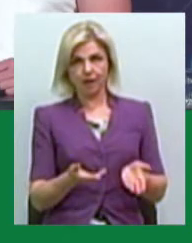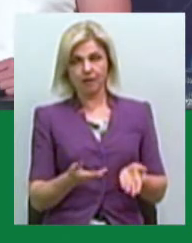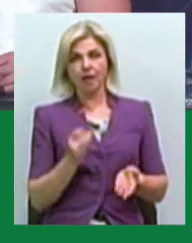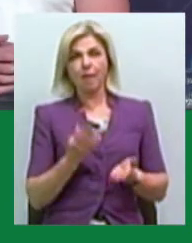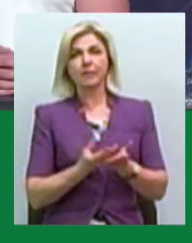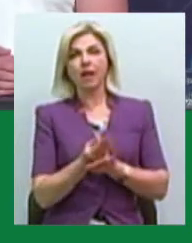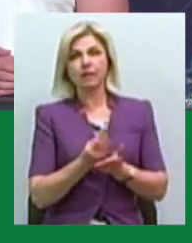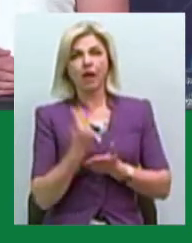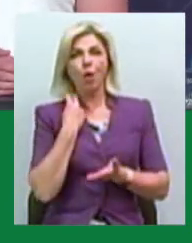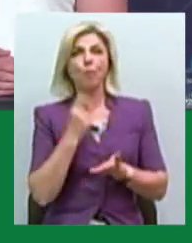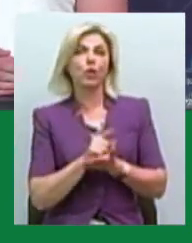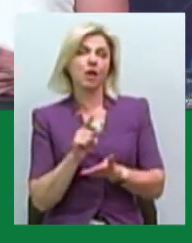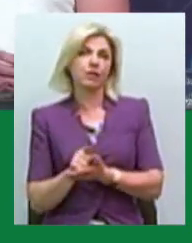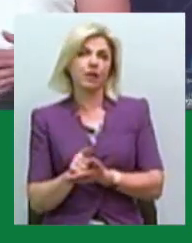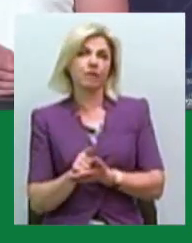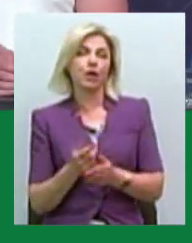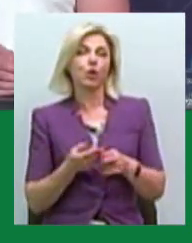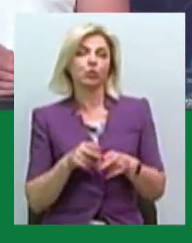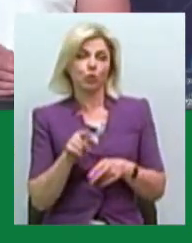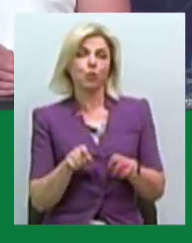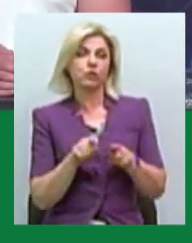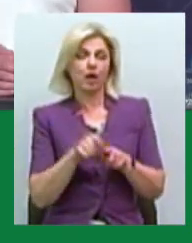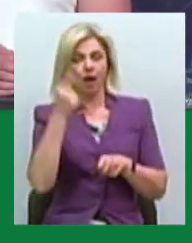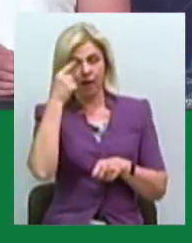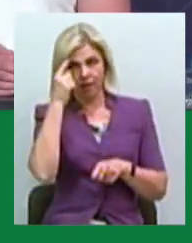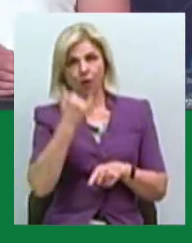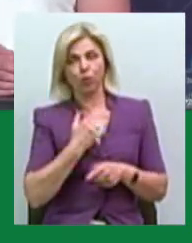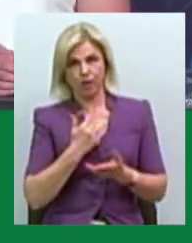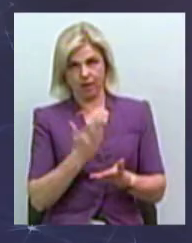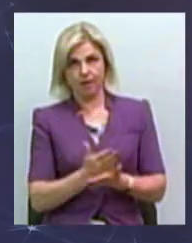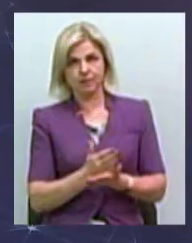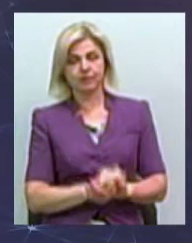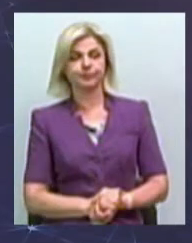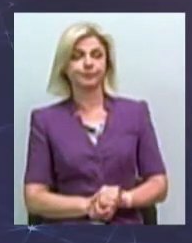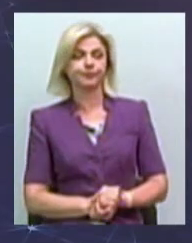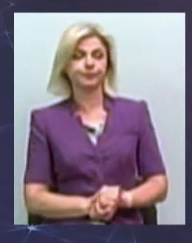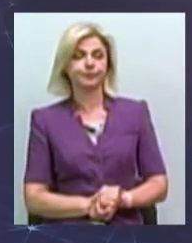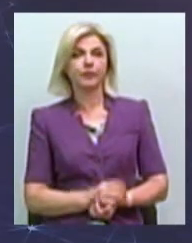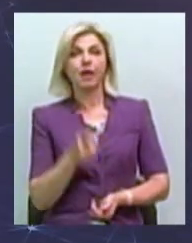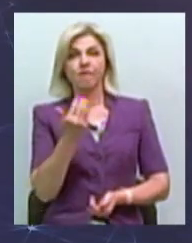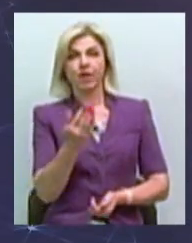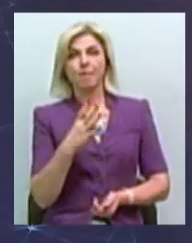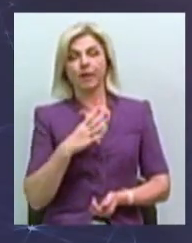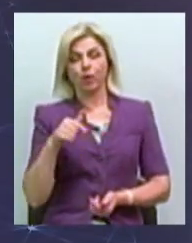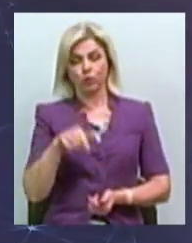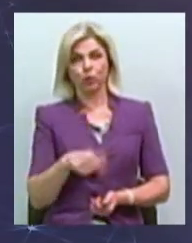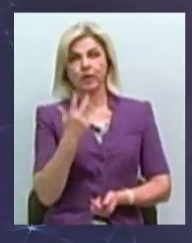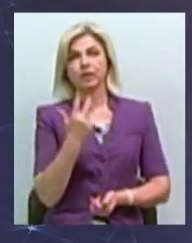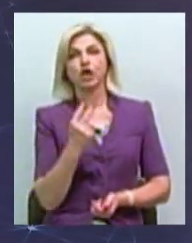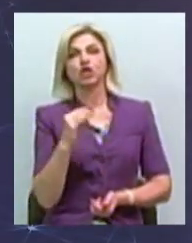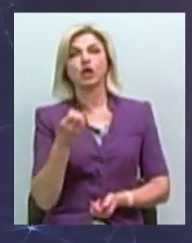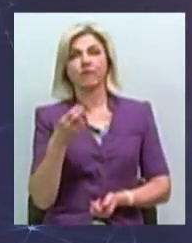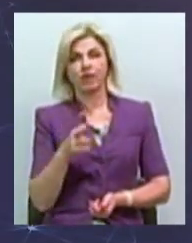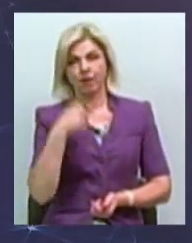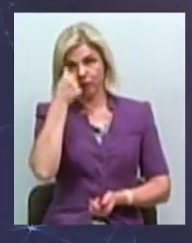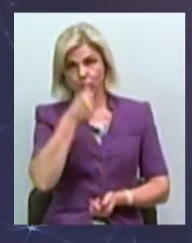платники податків і так далі. Тому от така ідея у нас і є. Едуарде, минулого разу ви були в цій студії 3 червня цього року, і ви тоді